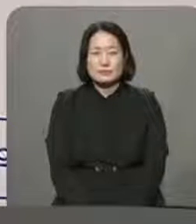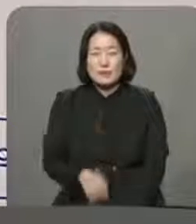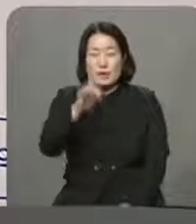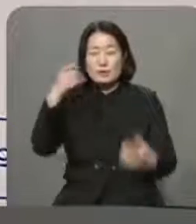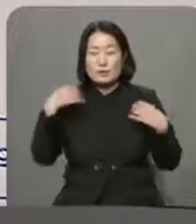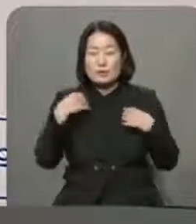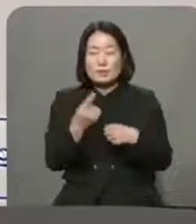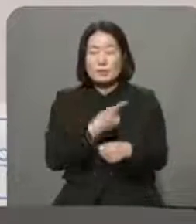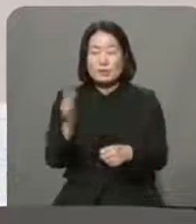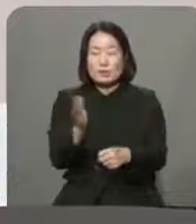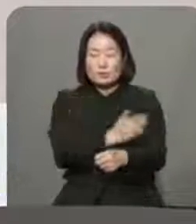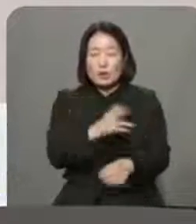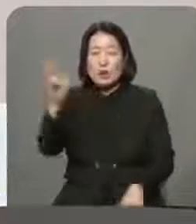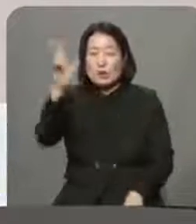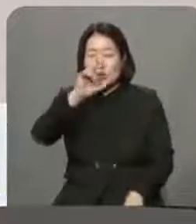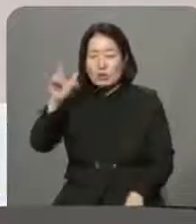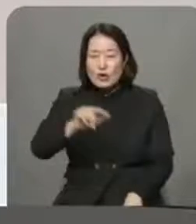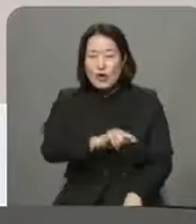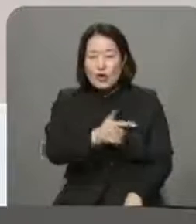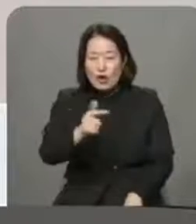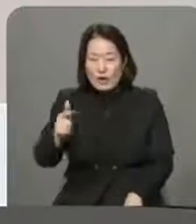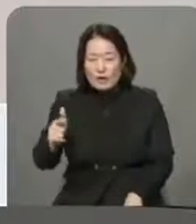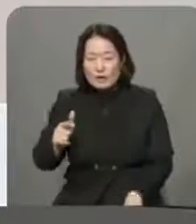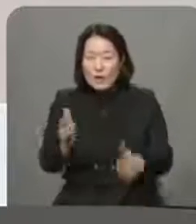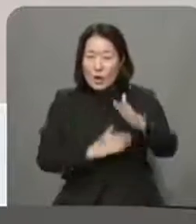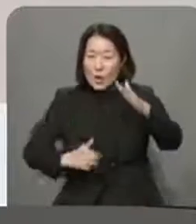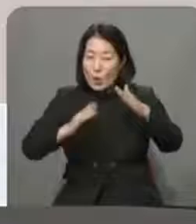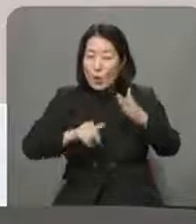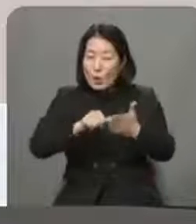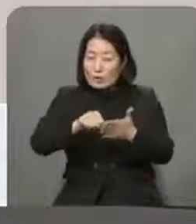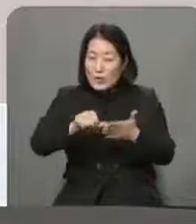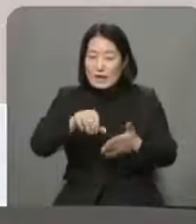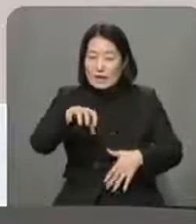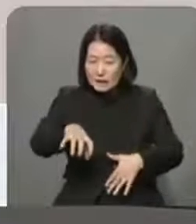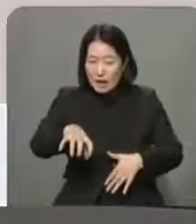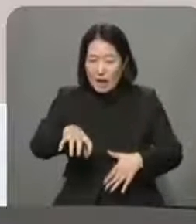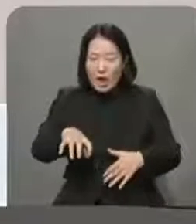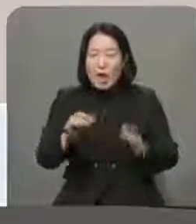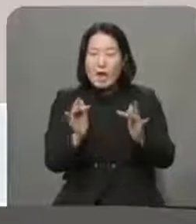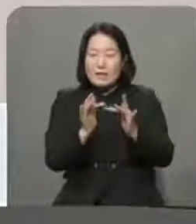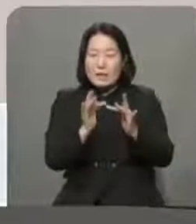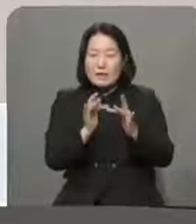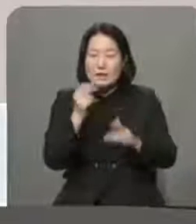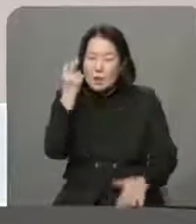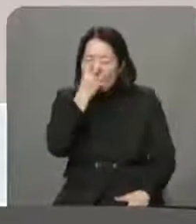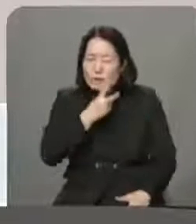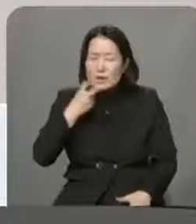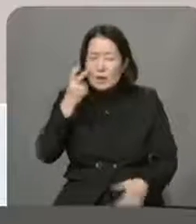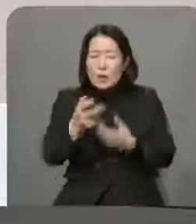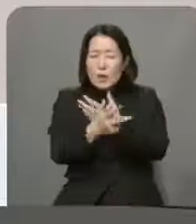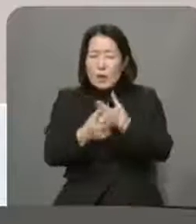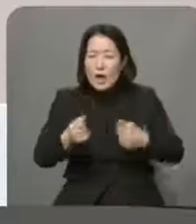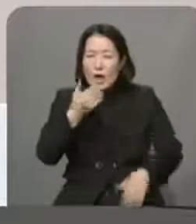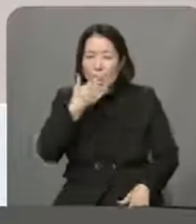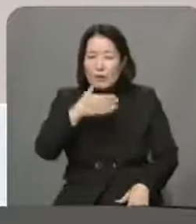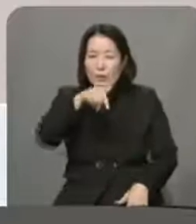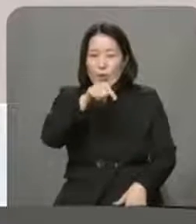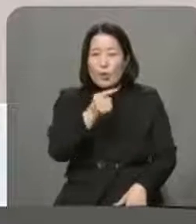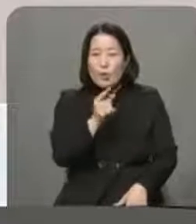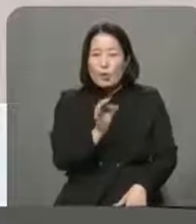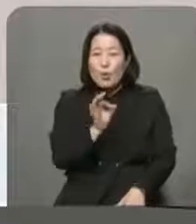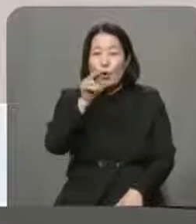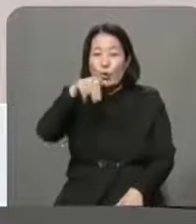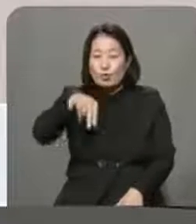정부가 지난해부터 전국의 다양한 공작원을 온라인으로 편하게 검색하고 예약해 이용할 수 있도록 공유누리